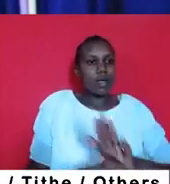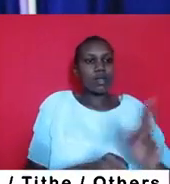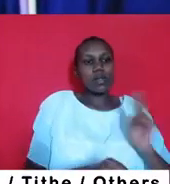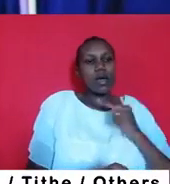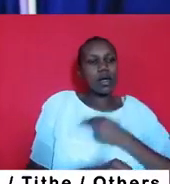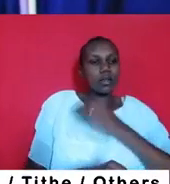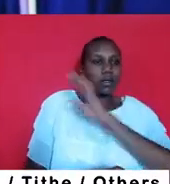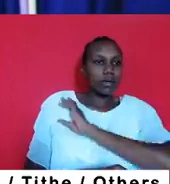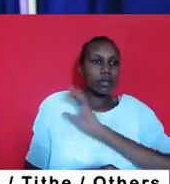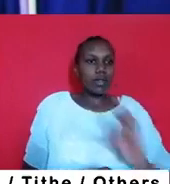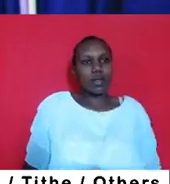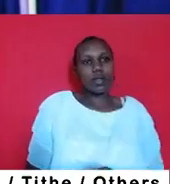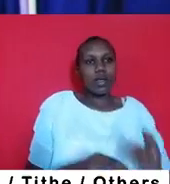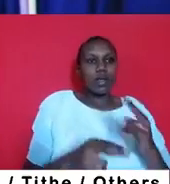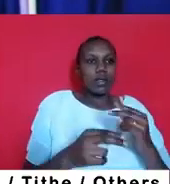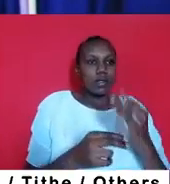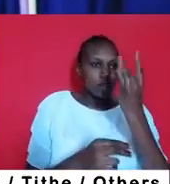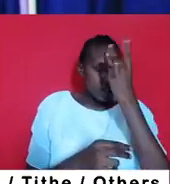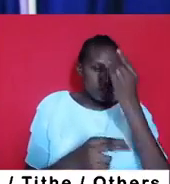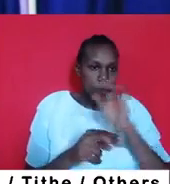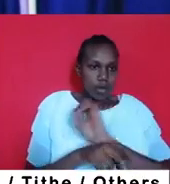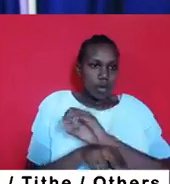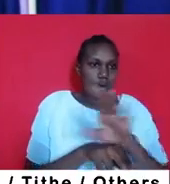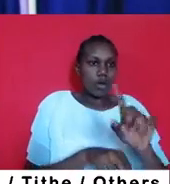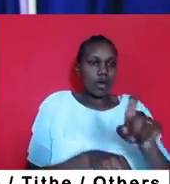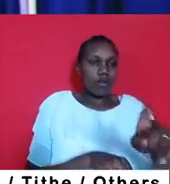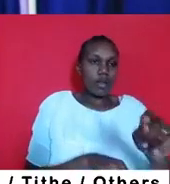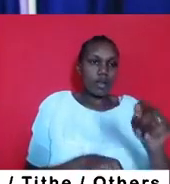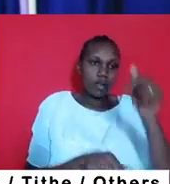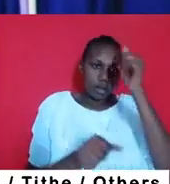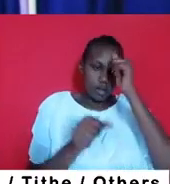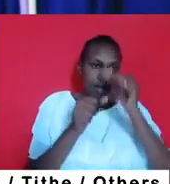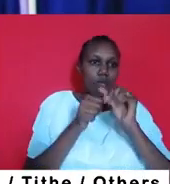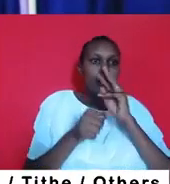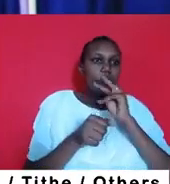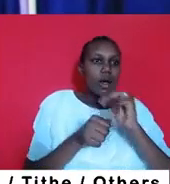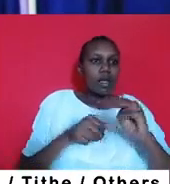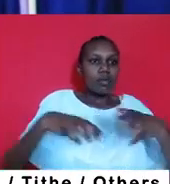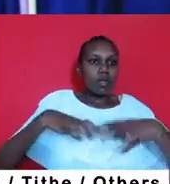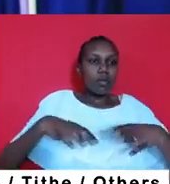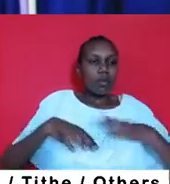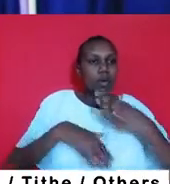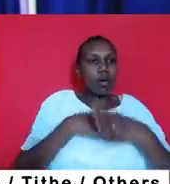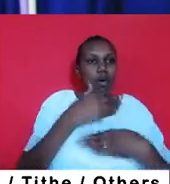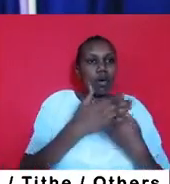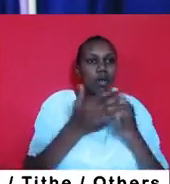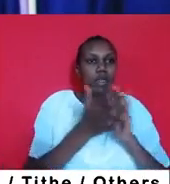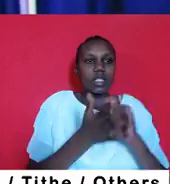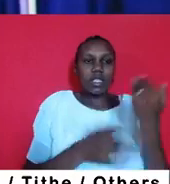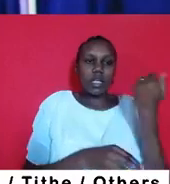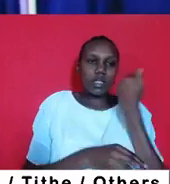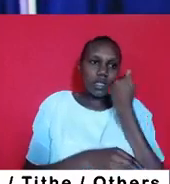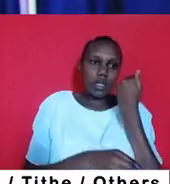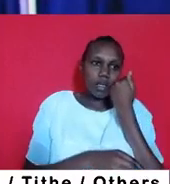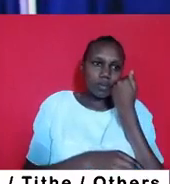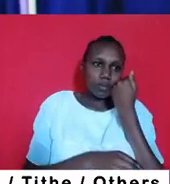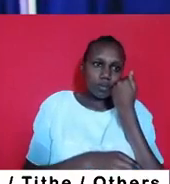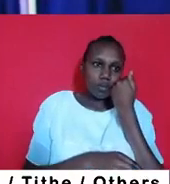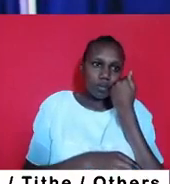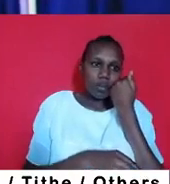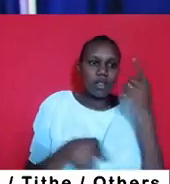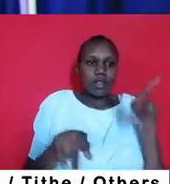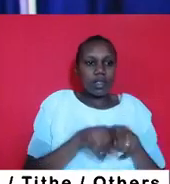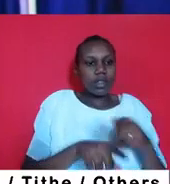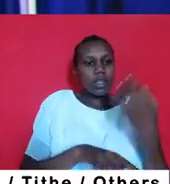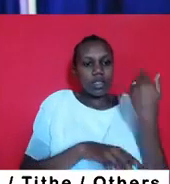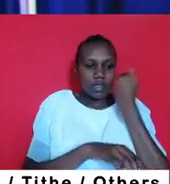wa COVID. Mungu mkumbuke. Na wale wote ambao ni wagonjwa na wameambukizwa